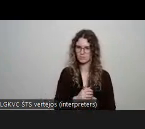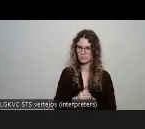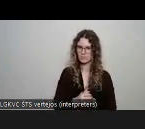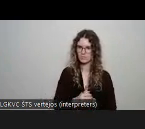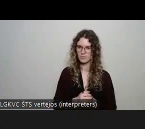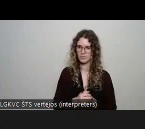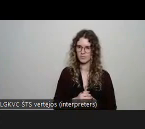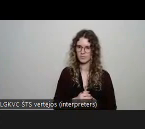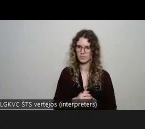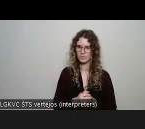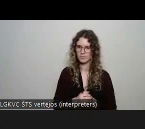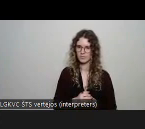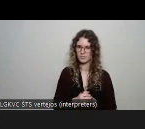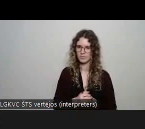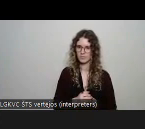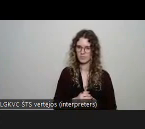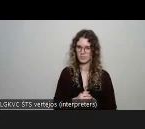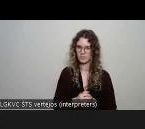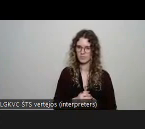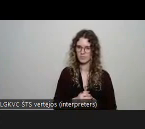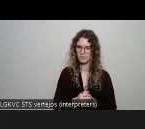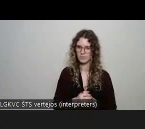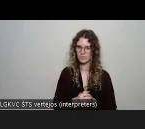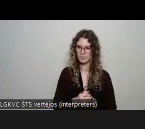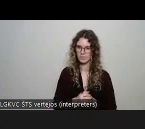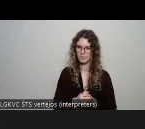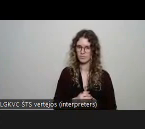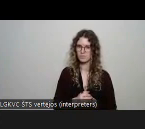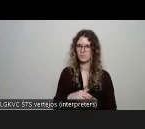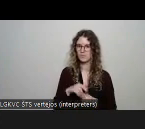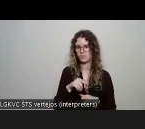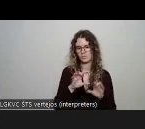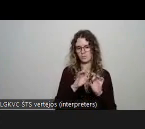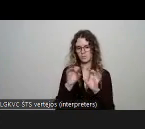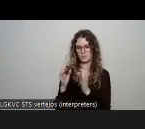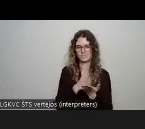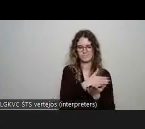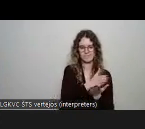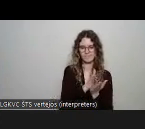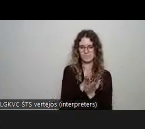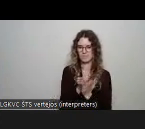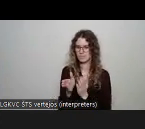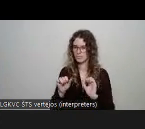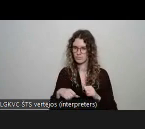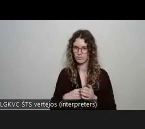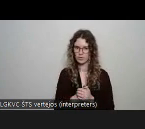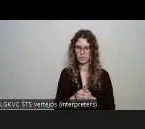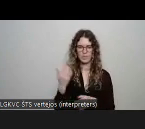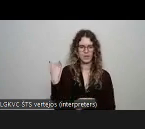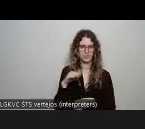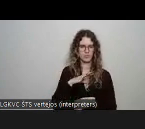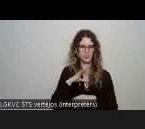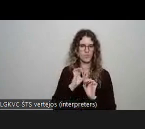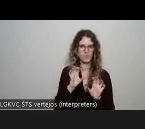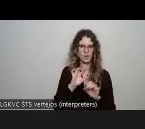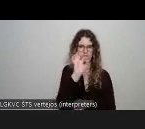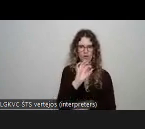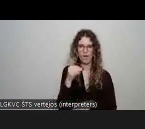teisės eiti skirtingomis kryptimis. Ir anksčiau mes sakėme, kad vertinimo